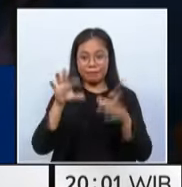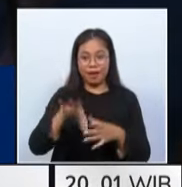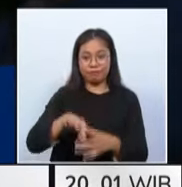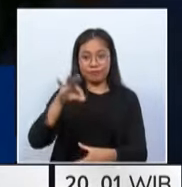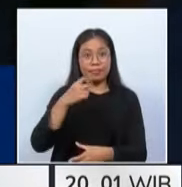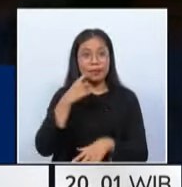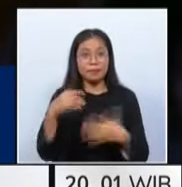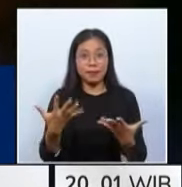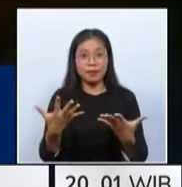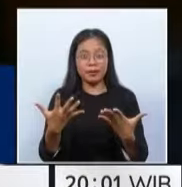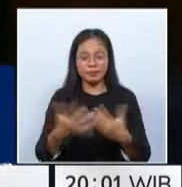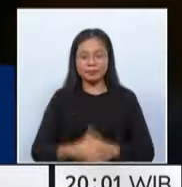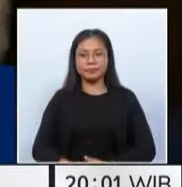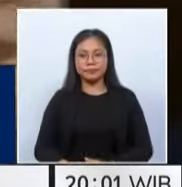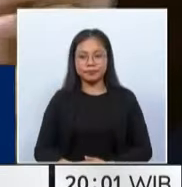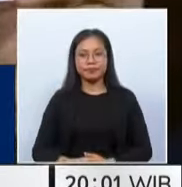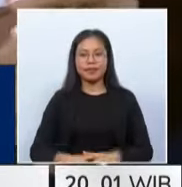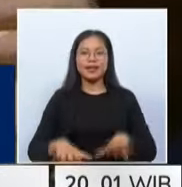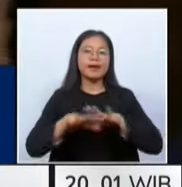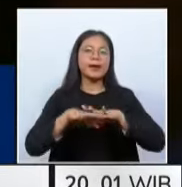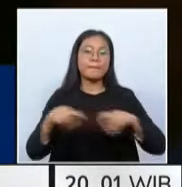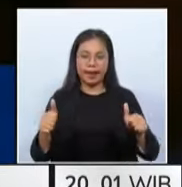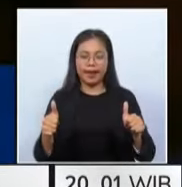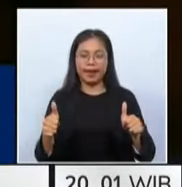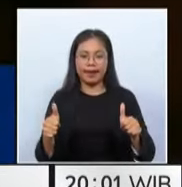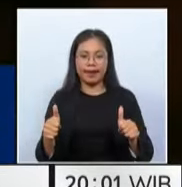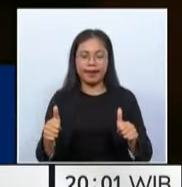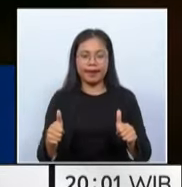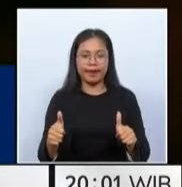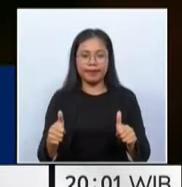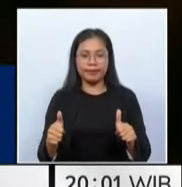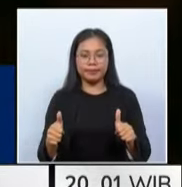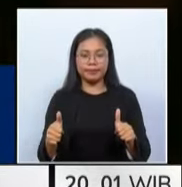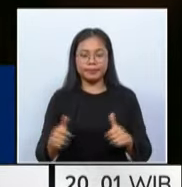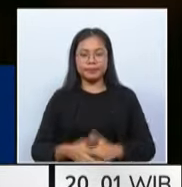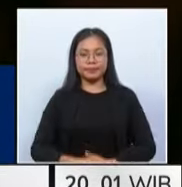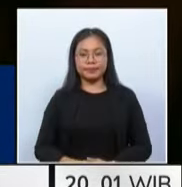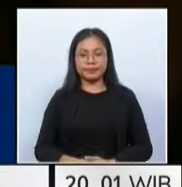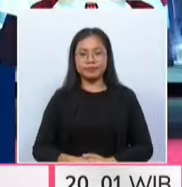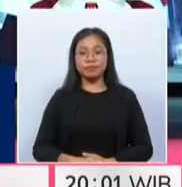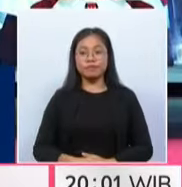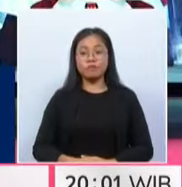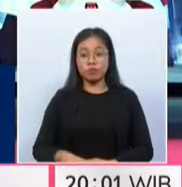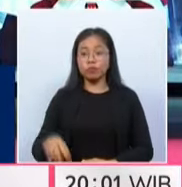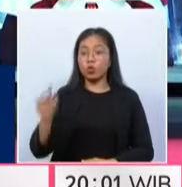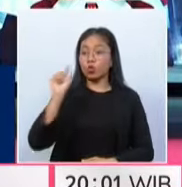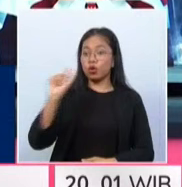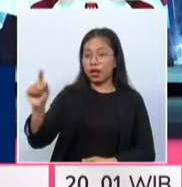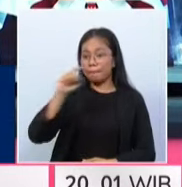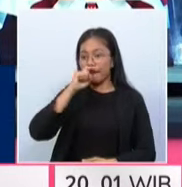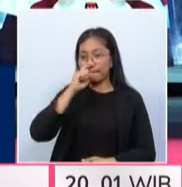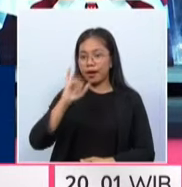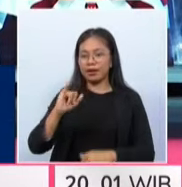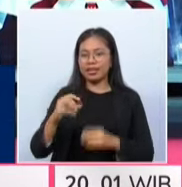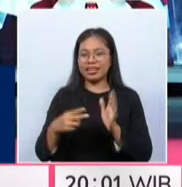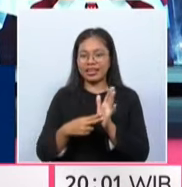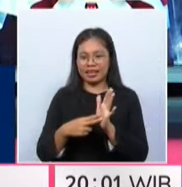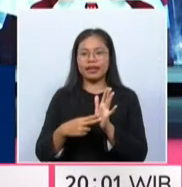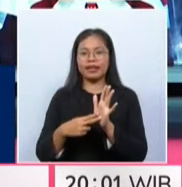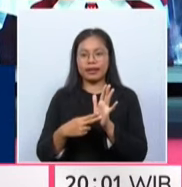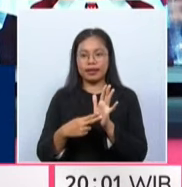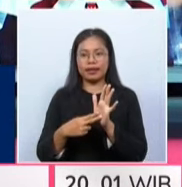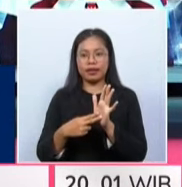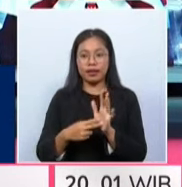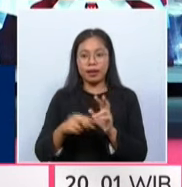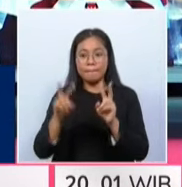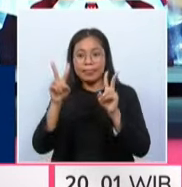diambil keamanan keamanan baik untuk melengkapinya Saya akan mengundang panelis Dr Ian montratama untuk mengambil undian daftar pertanyaan